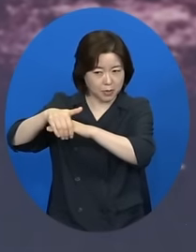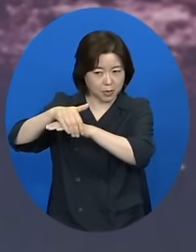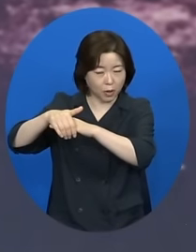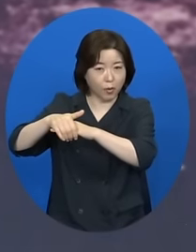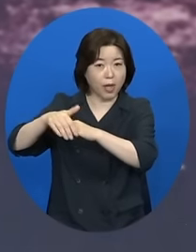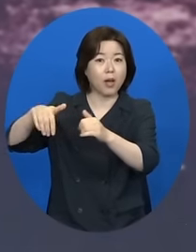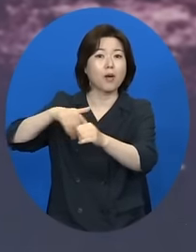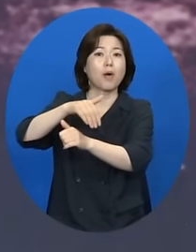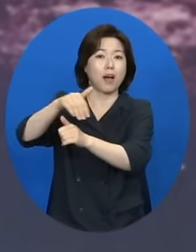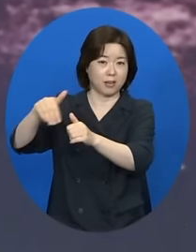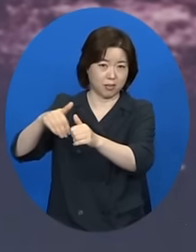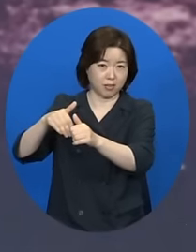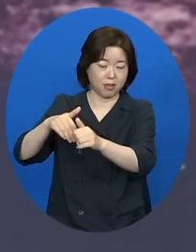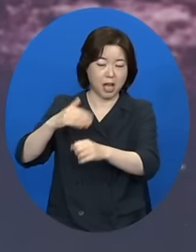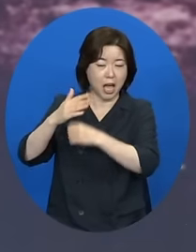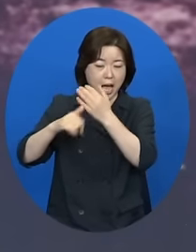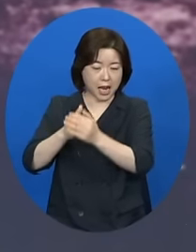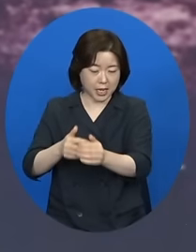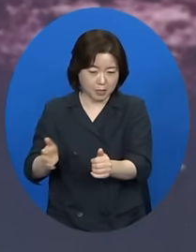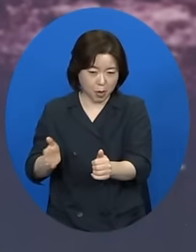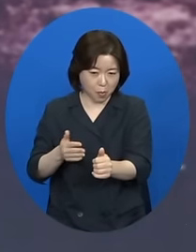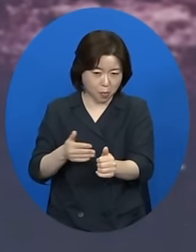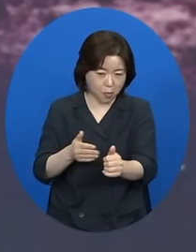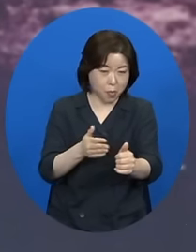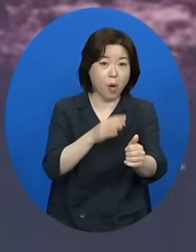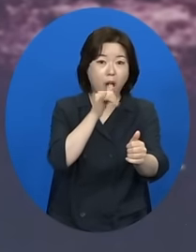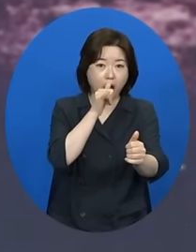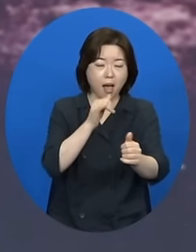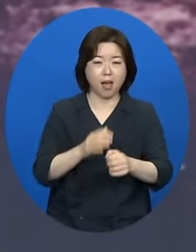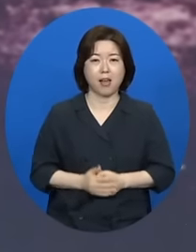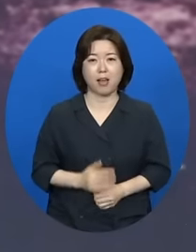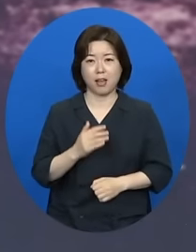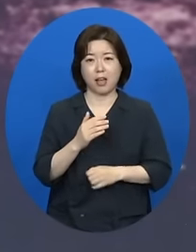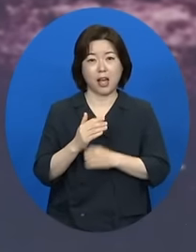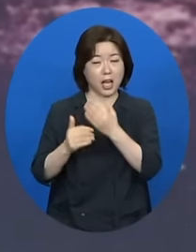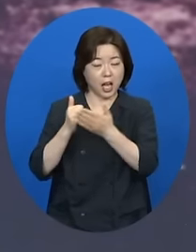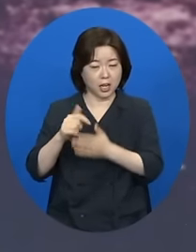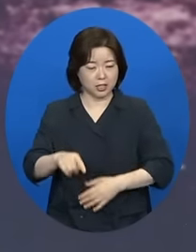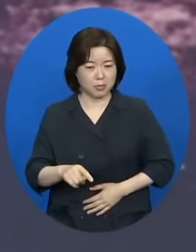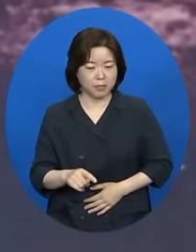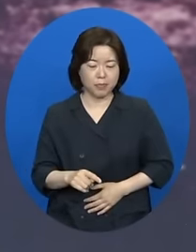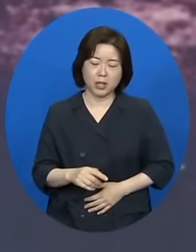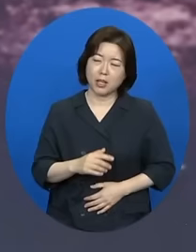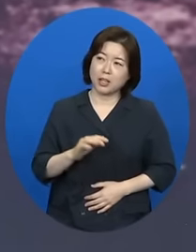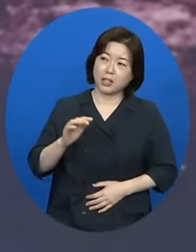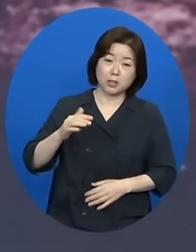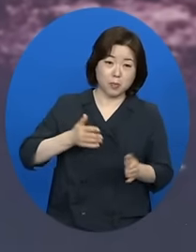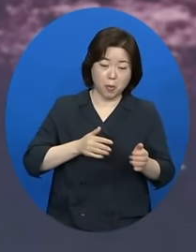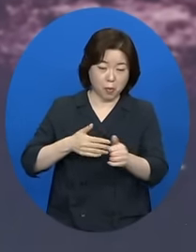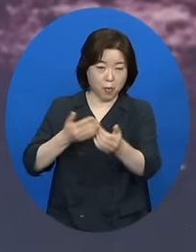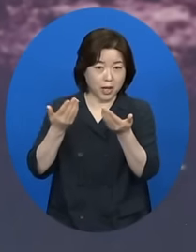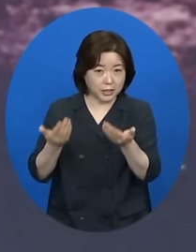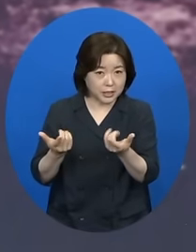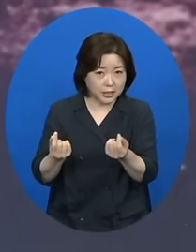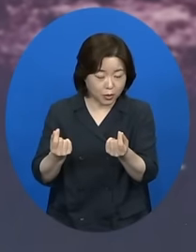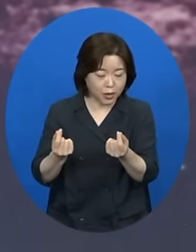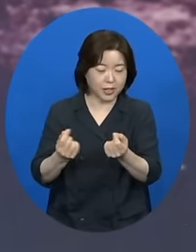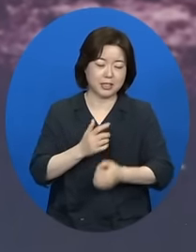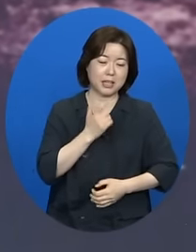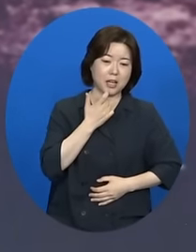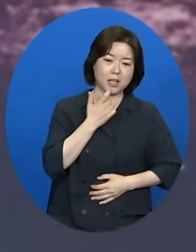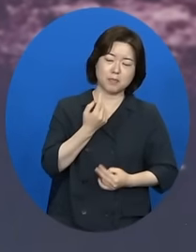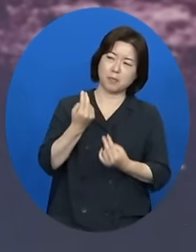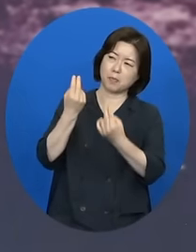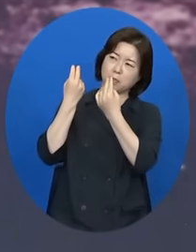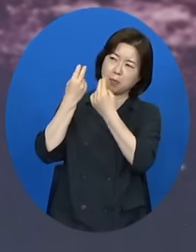것이죠. 하나님의 섭리였습니다. 야곱은 놀랍게도 이 시기를 회상을 하면서 20년 지난 다음에 회상을 하면서